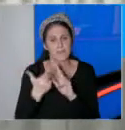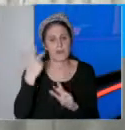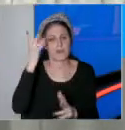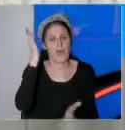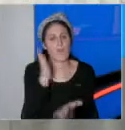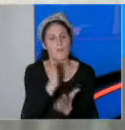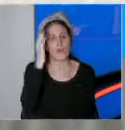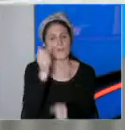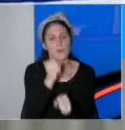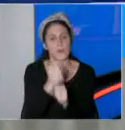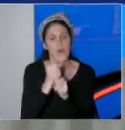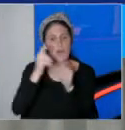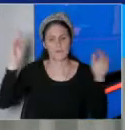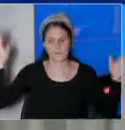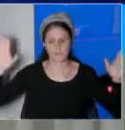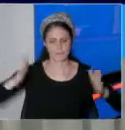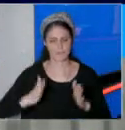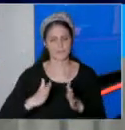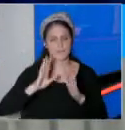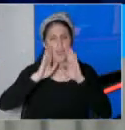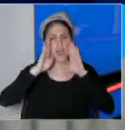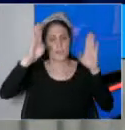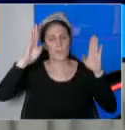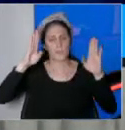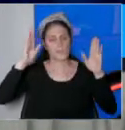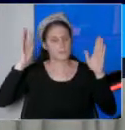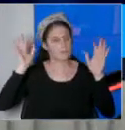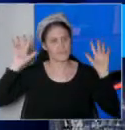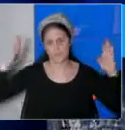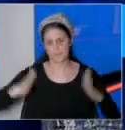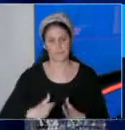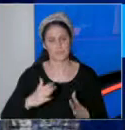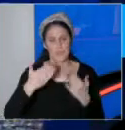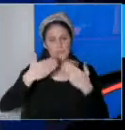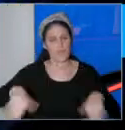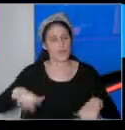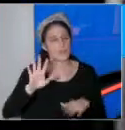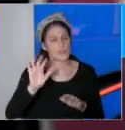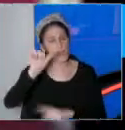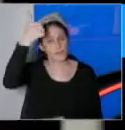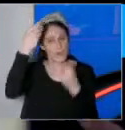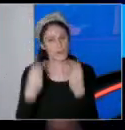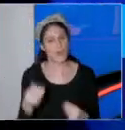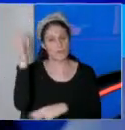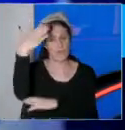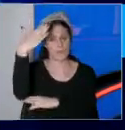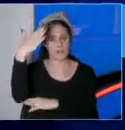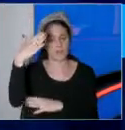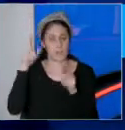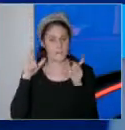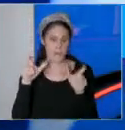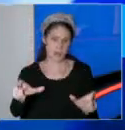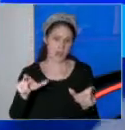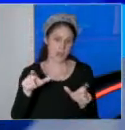פעולה, אתה מקטין את האמון של הציבור בכלל הפעולות, וקודם כל טוב שהמדינה מנעה את